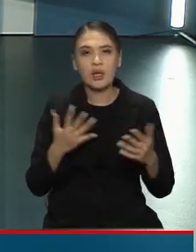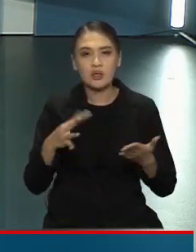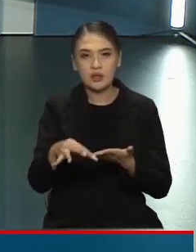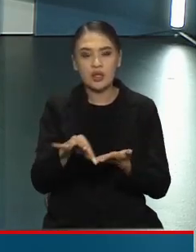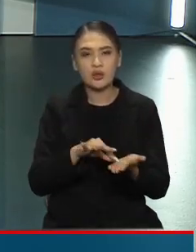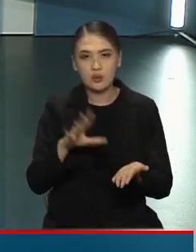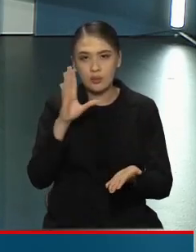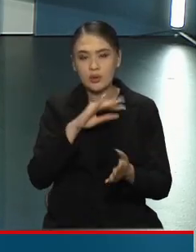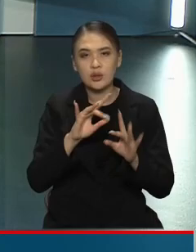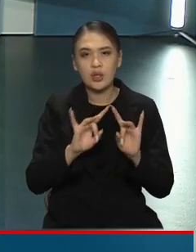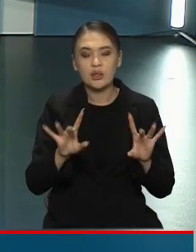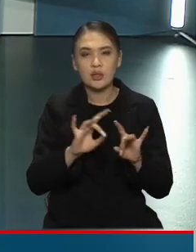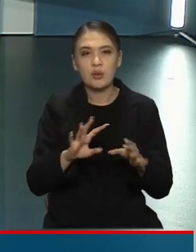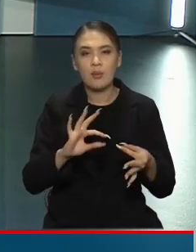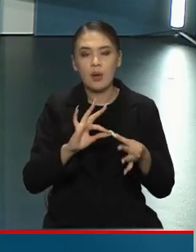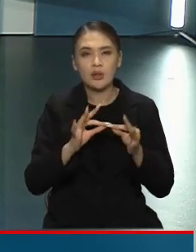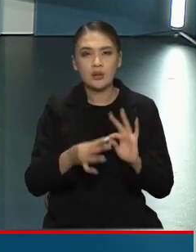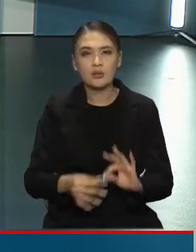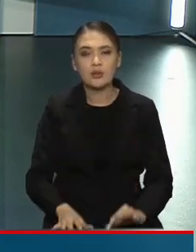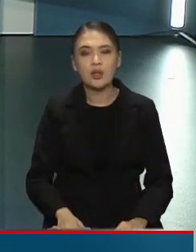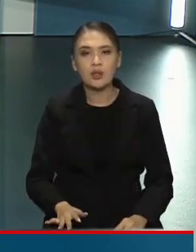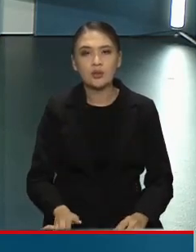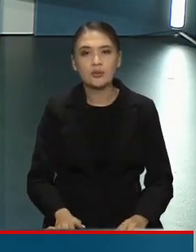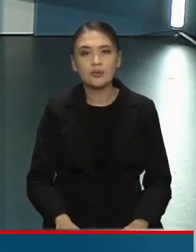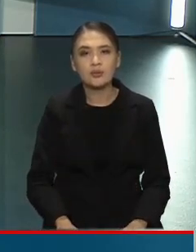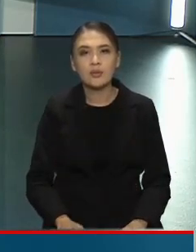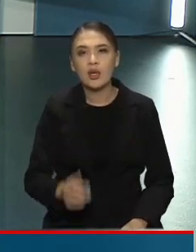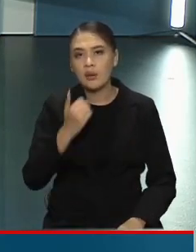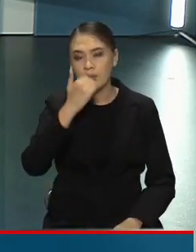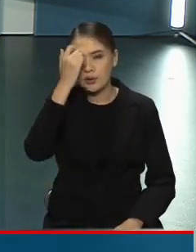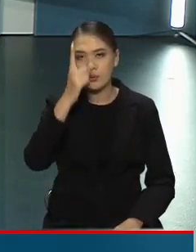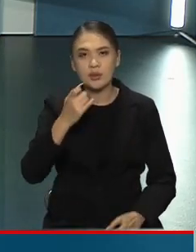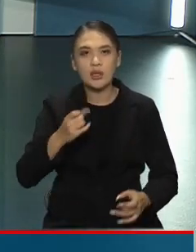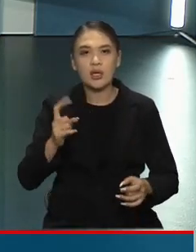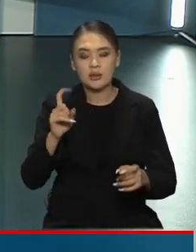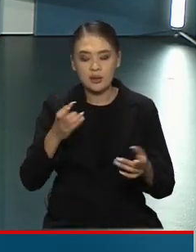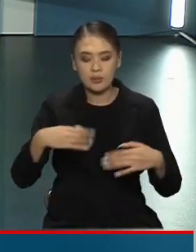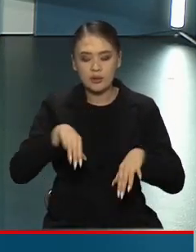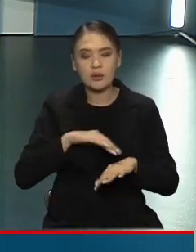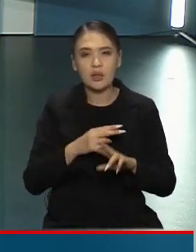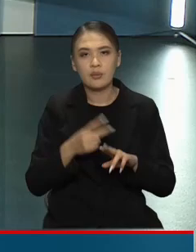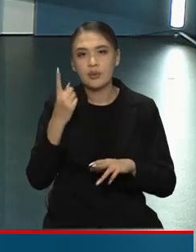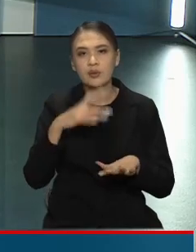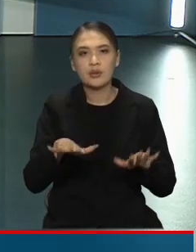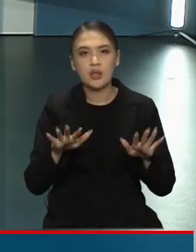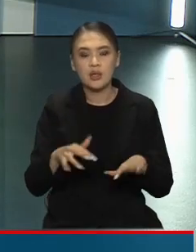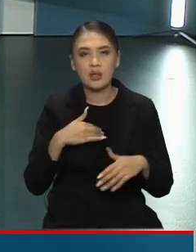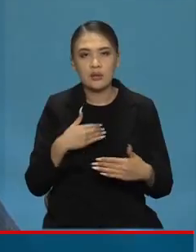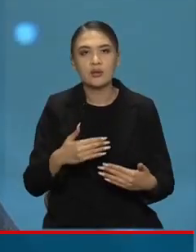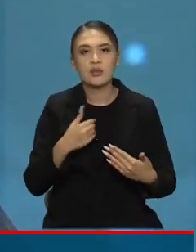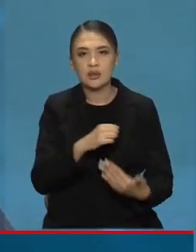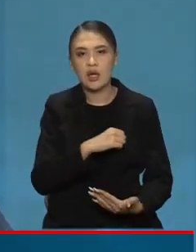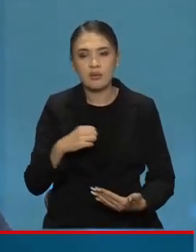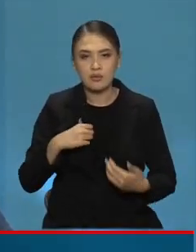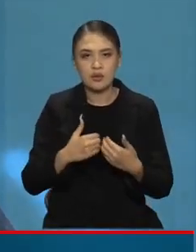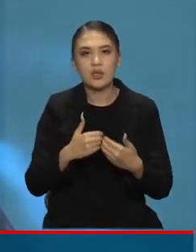прям об этом подробнее. Добрый день. Спасибо за поздравление. Ну, в первую очередь, да, я сам выпускник